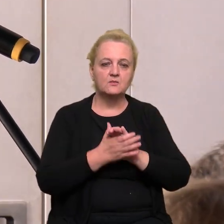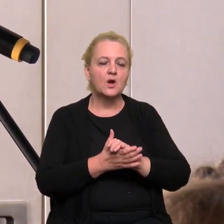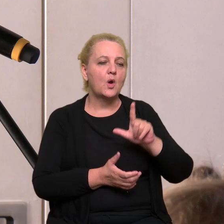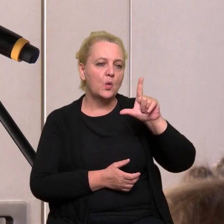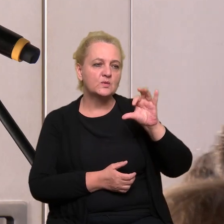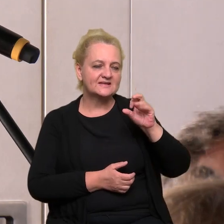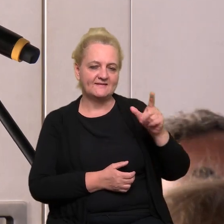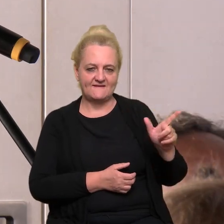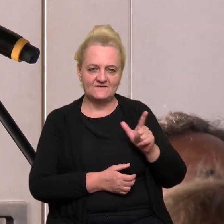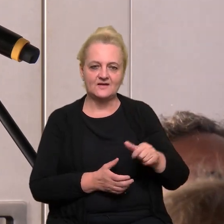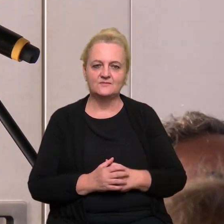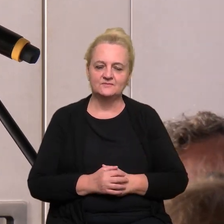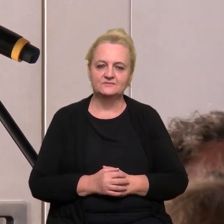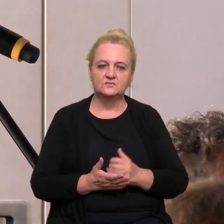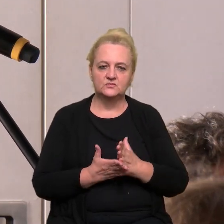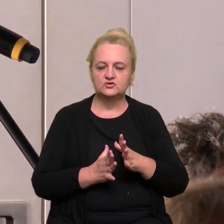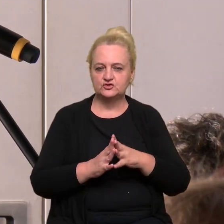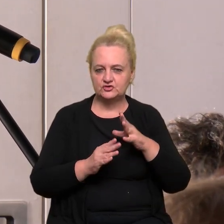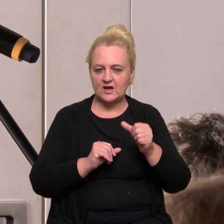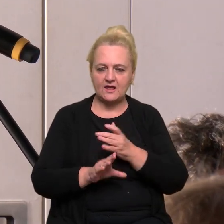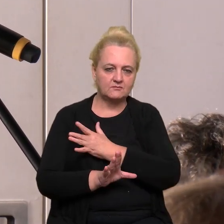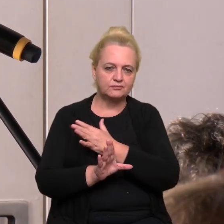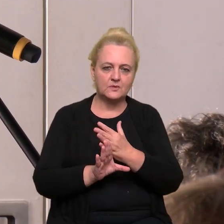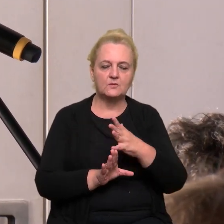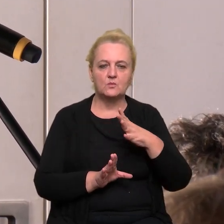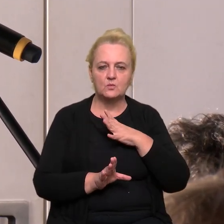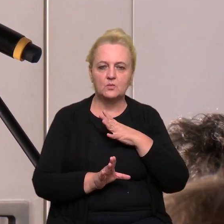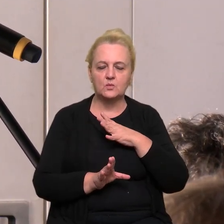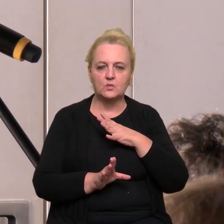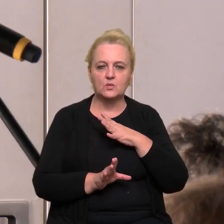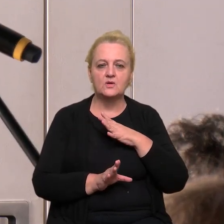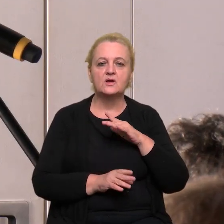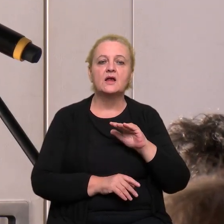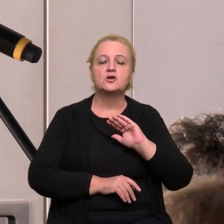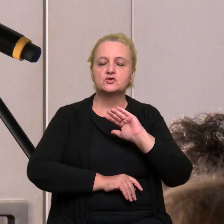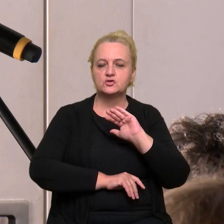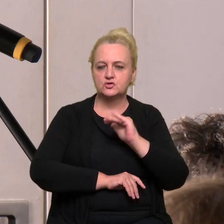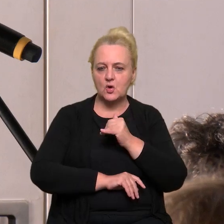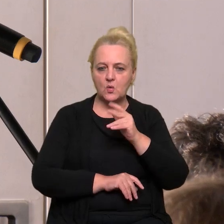Lucyną. Od 10 lat miałyśmy wymianę ze szkołą w Kilonii.